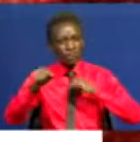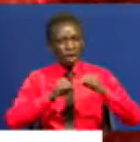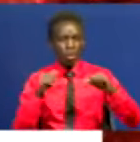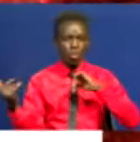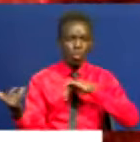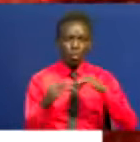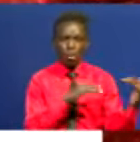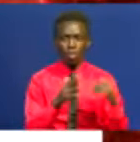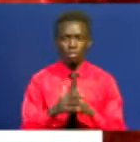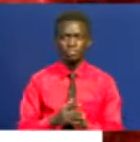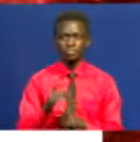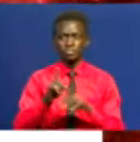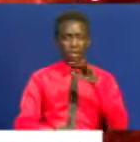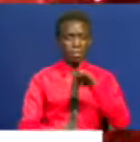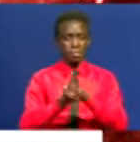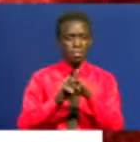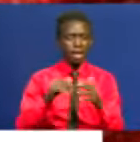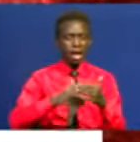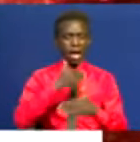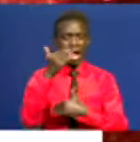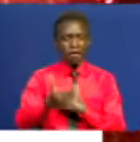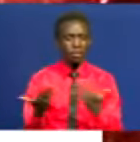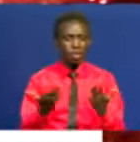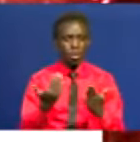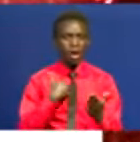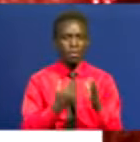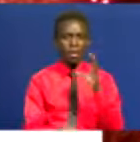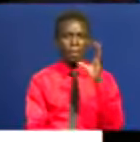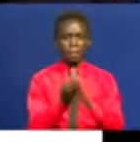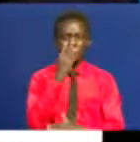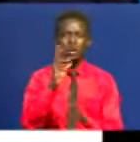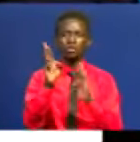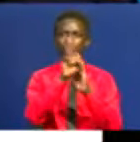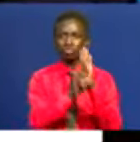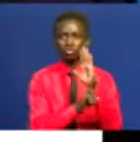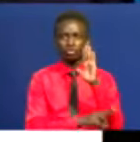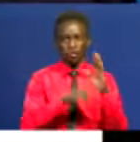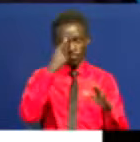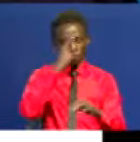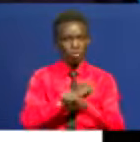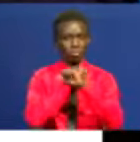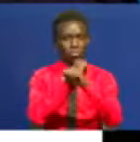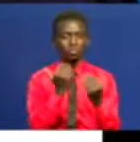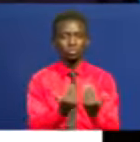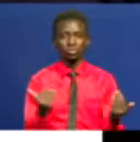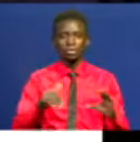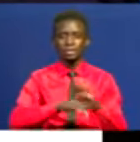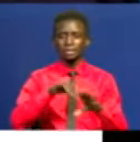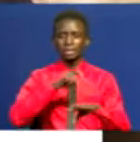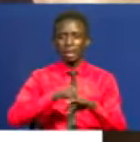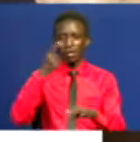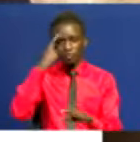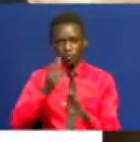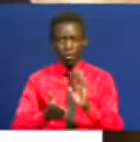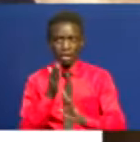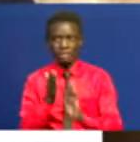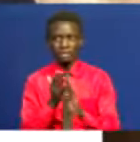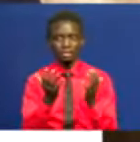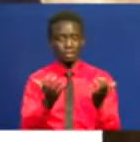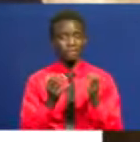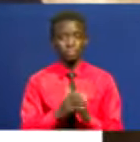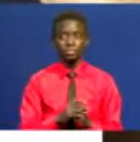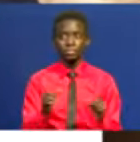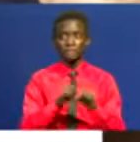haya imechochea kuundwa kwa kanuni za ulinzi wa watoto wakati wa dharura. Kuimarisha ushirikishi,